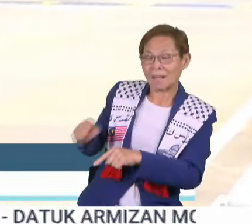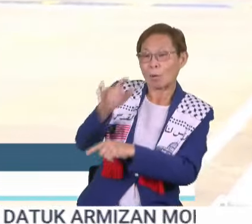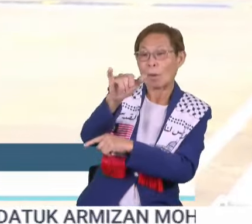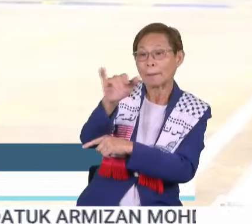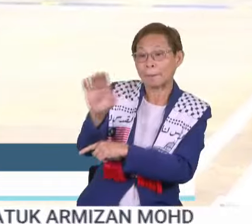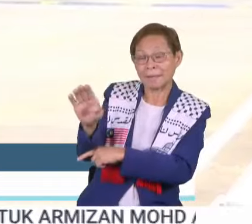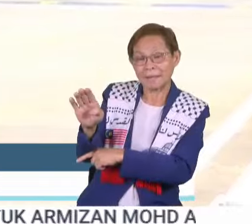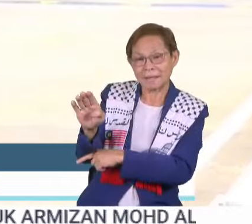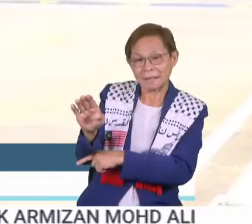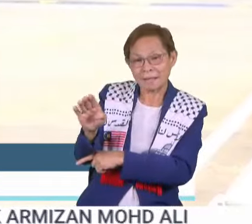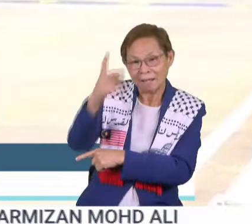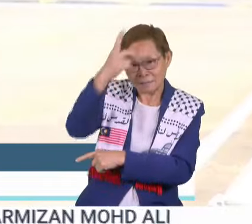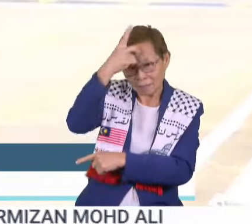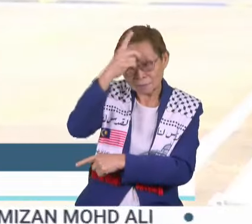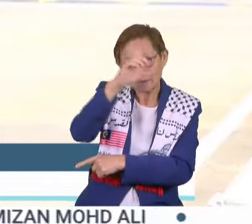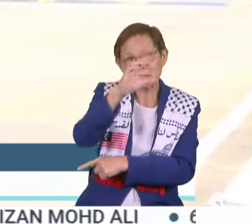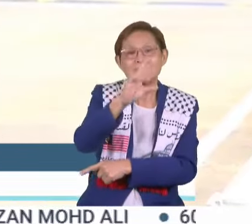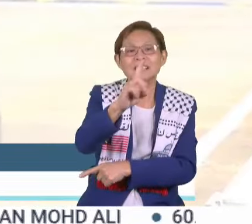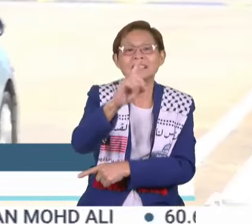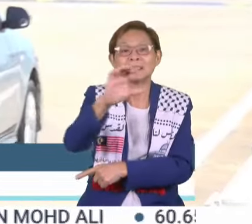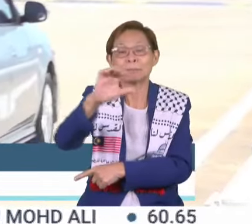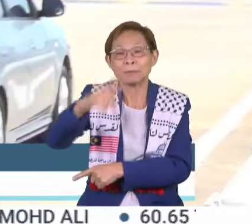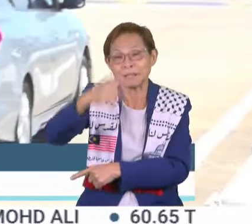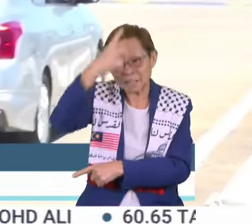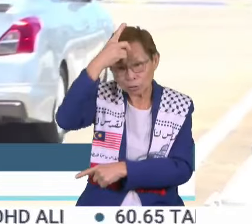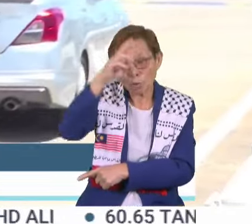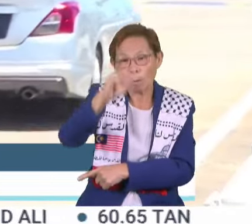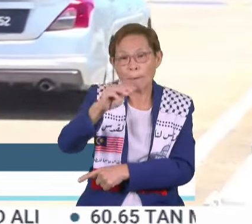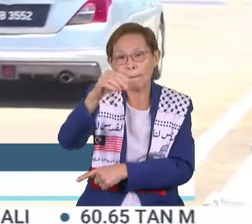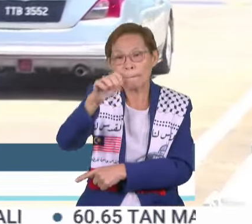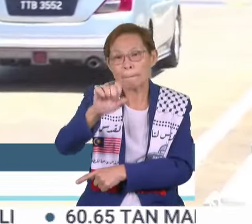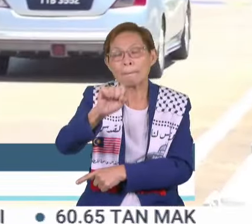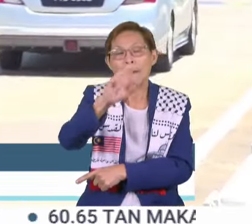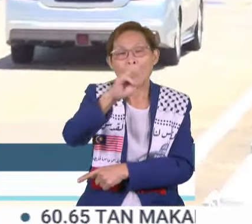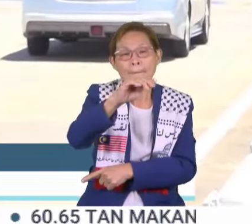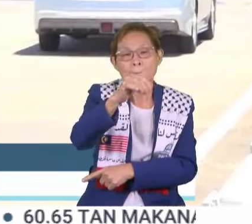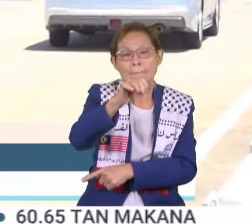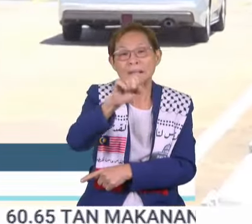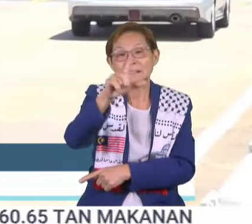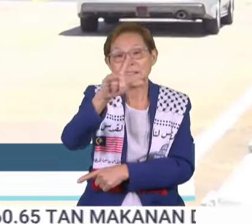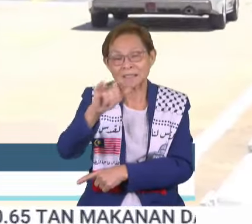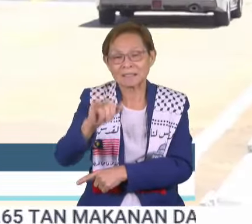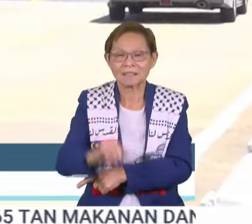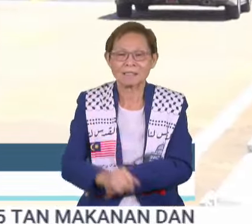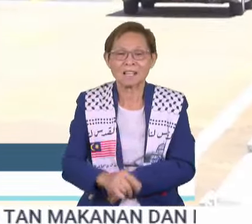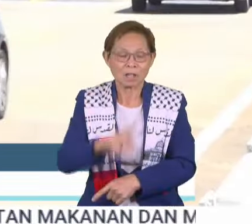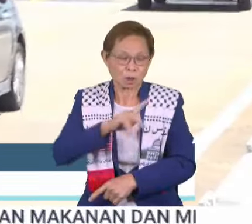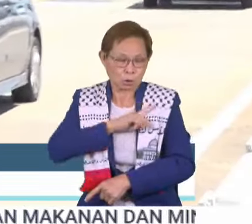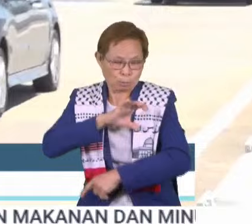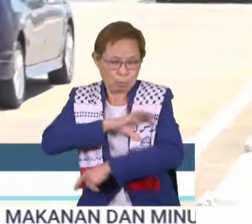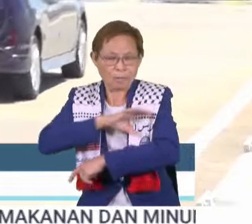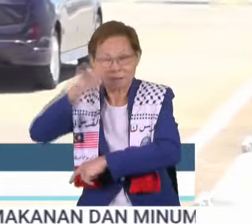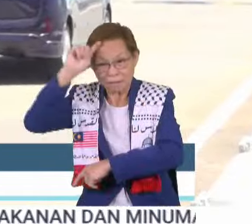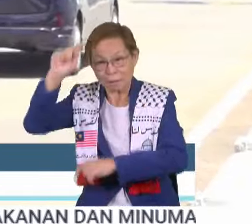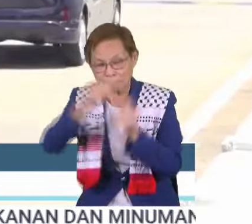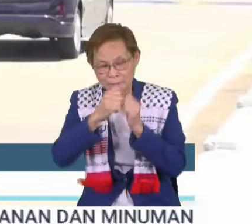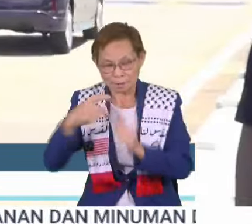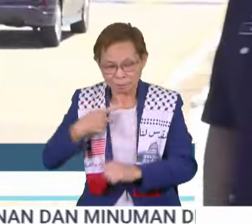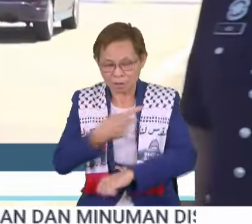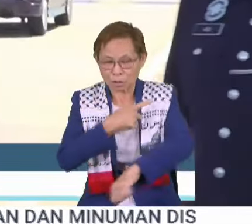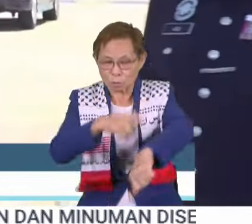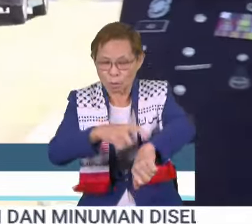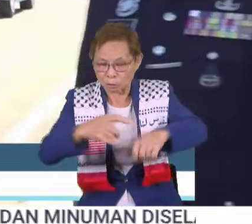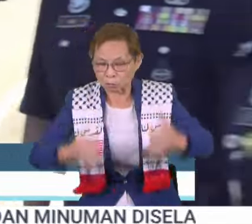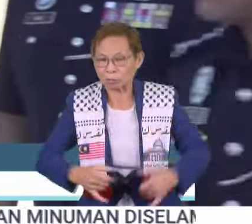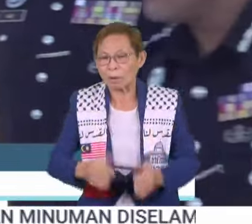berbahagia DCP Datuk Mazli Mazlan, Ketua Polis Terengganu bersama-sama dengan kita pada waktu ini. Jadi kita